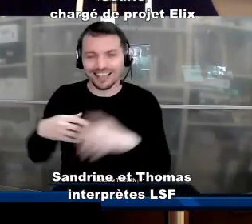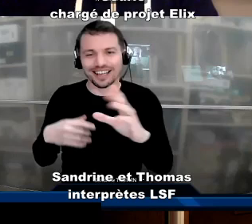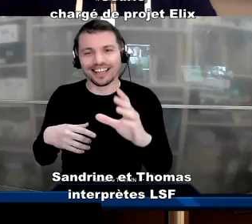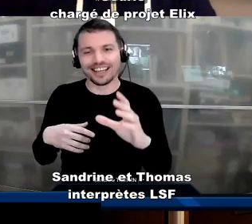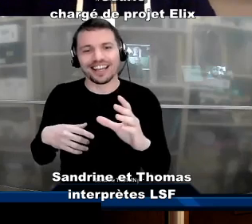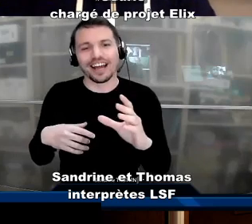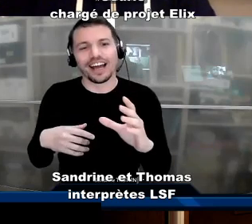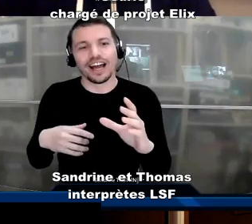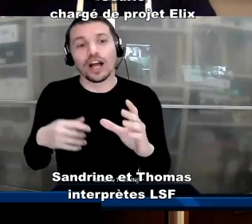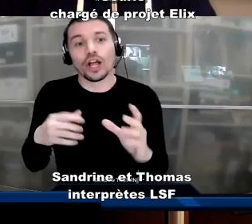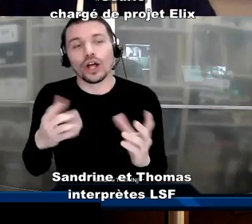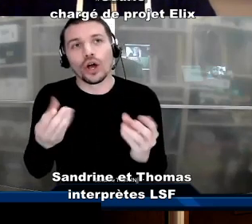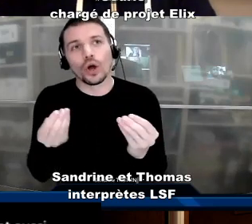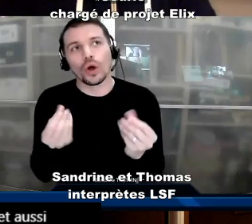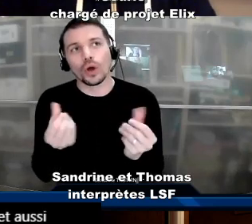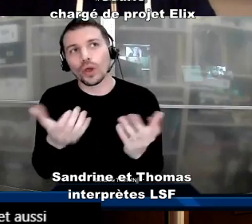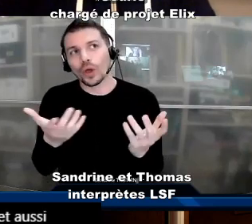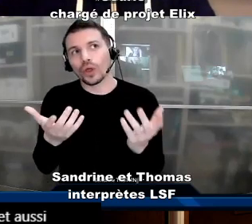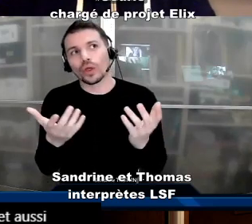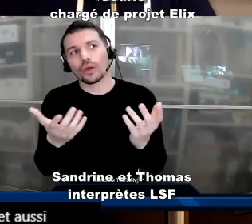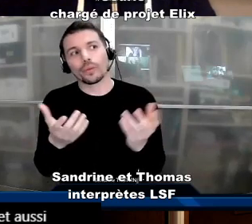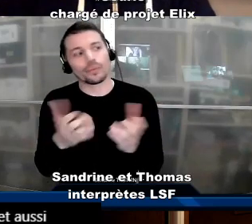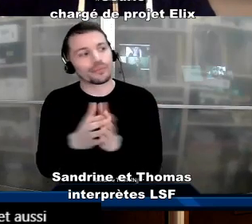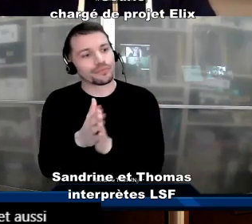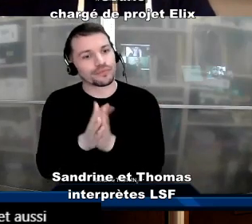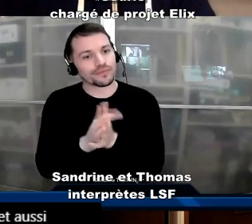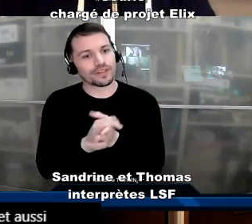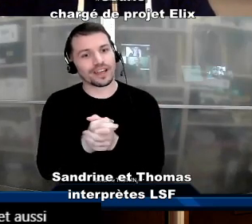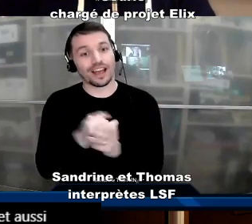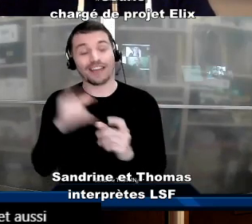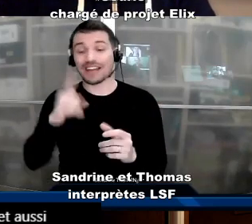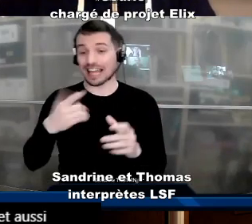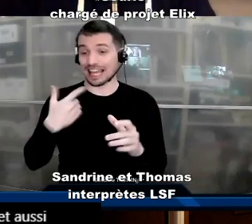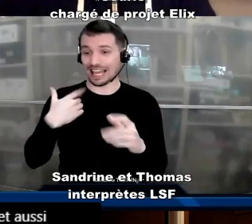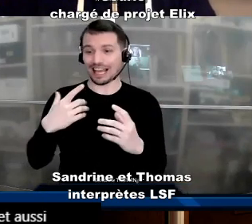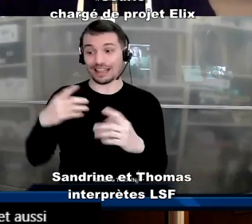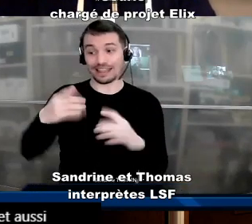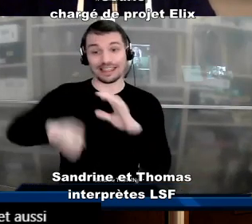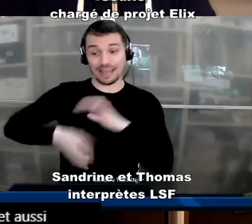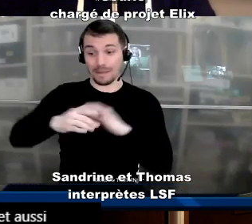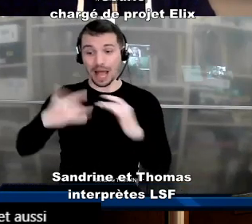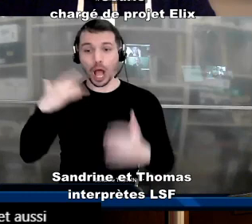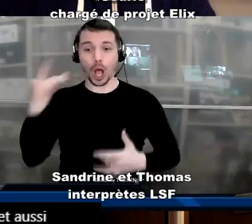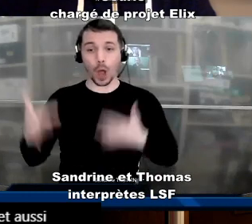non, alors moi, en fait, je suis comédienne de formation.